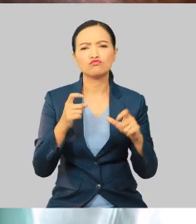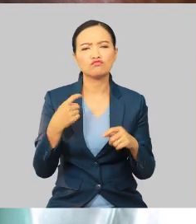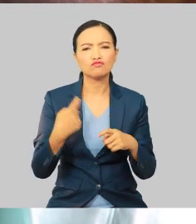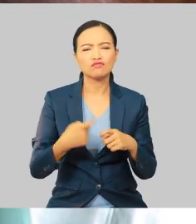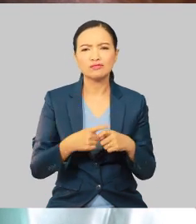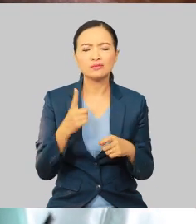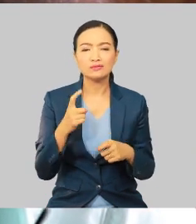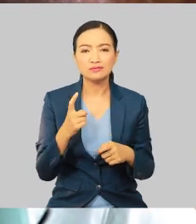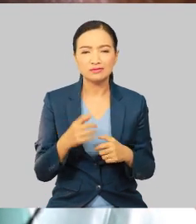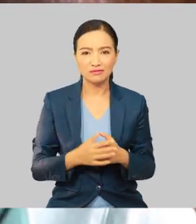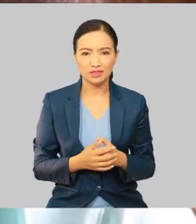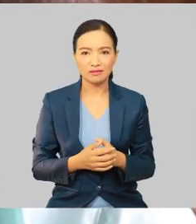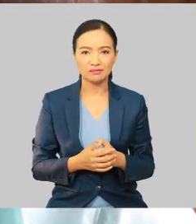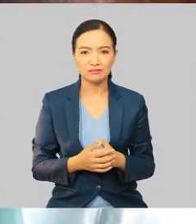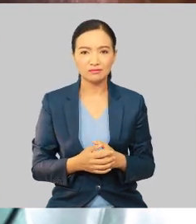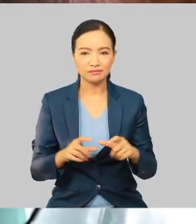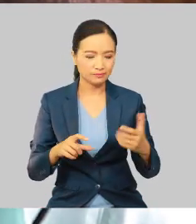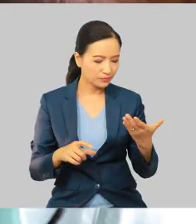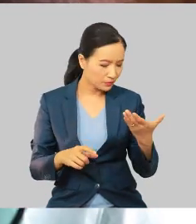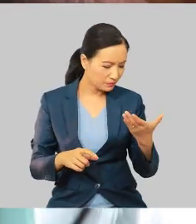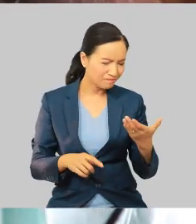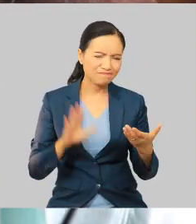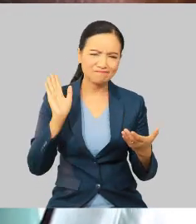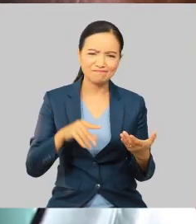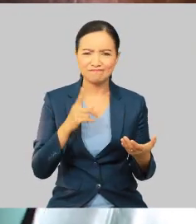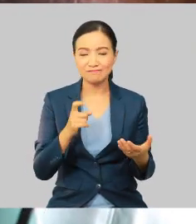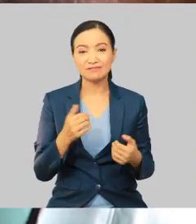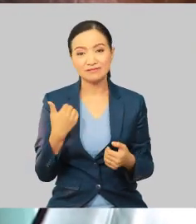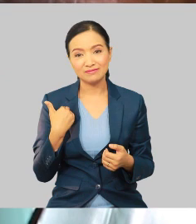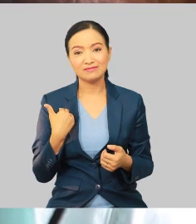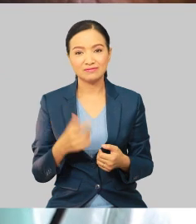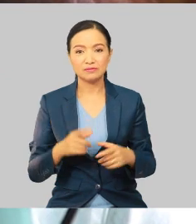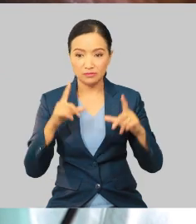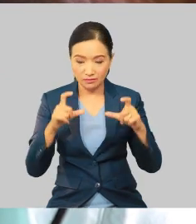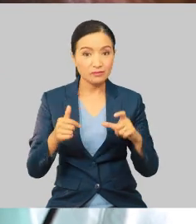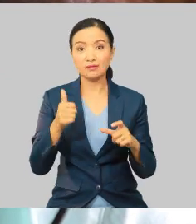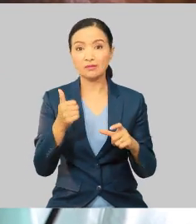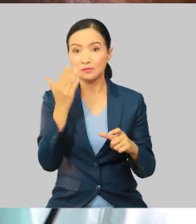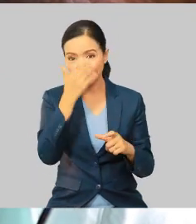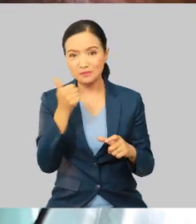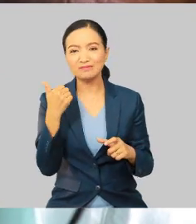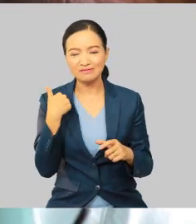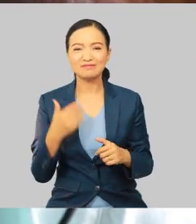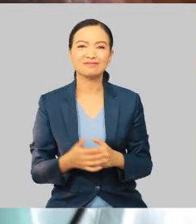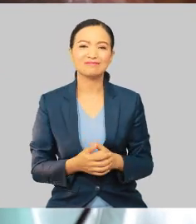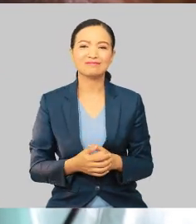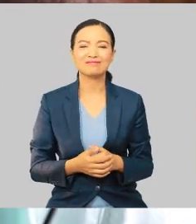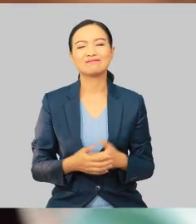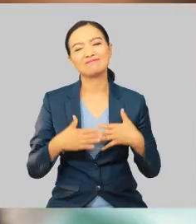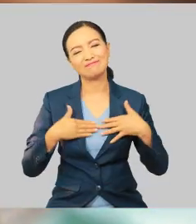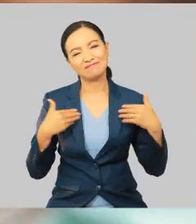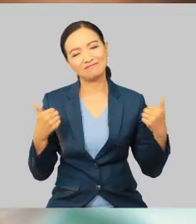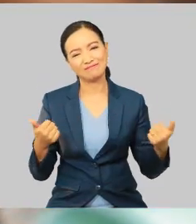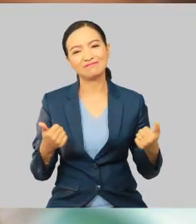จะถ่ายไม่ได้แล้วก็มาดูแล้วก็เสียดายที่ว่าถ่ายแต่บางมันก็มีบางช่วงเวลาที่เราถ่ายมาได้เราก็ไม่คิดว่าเราจะถ่ายได